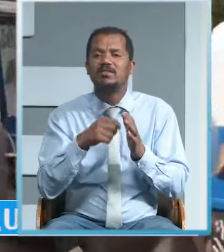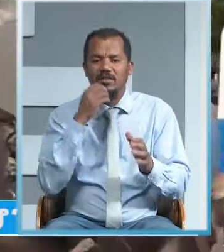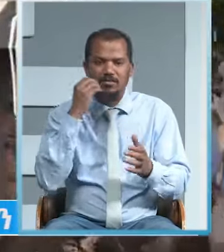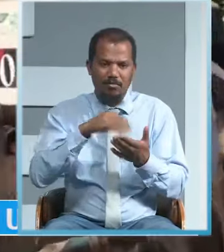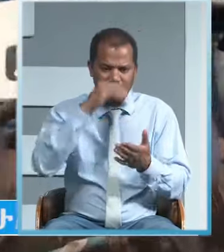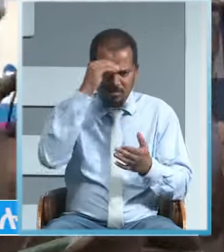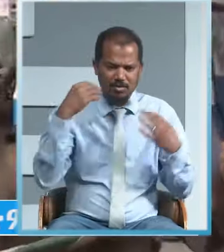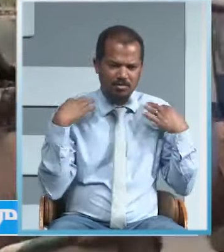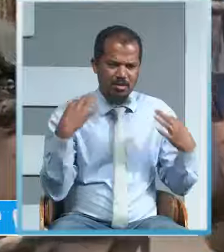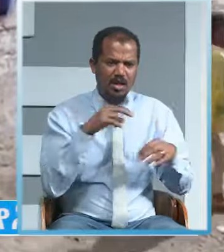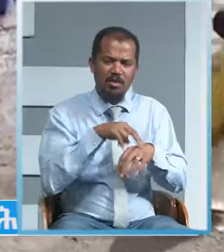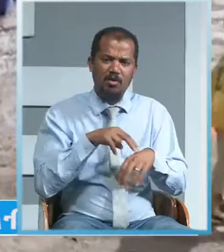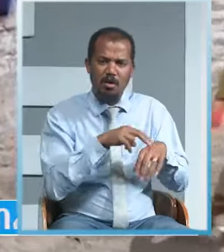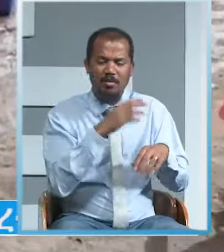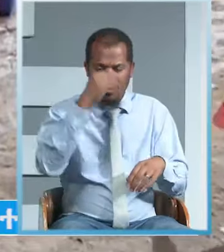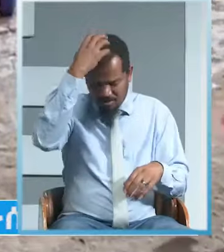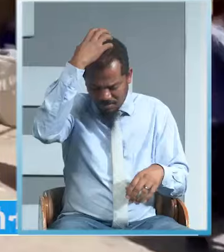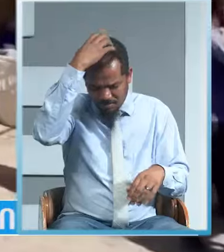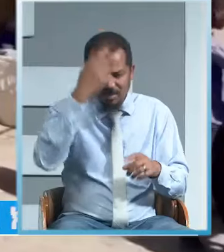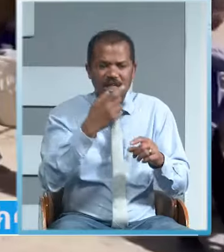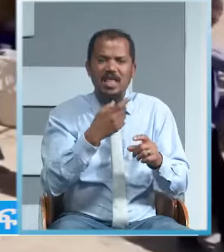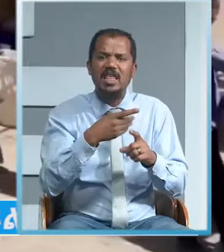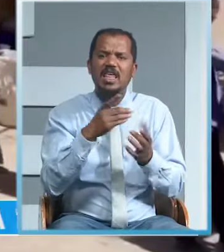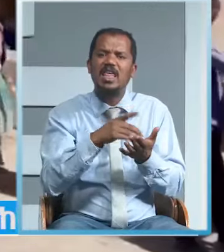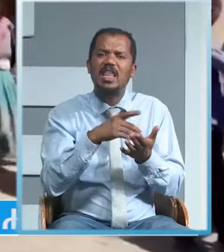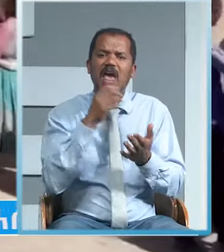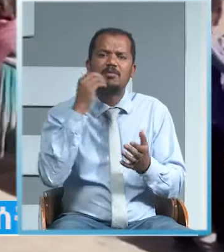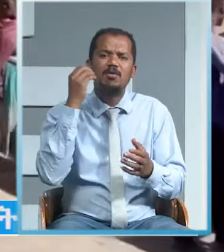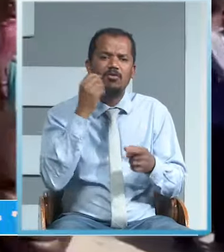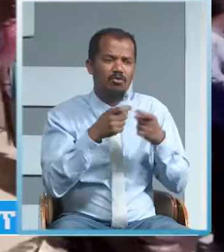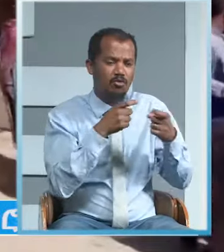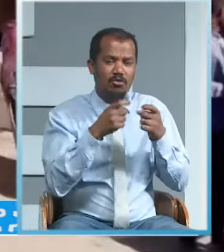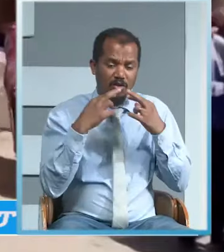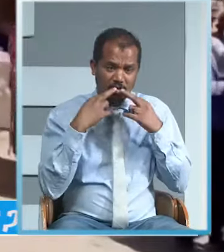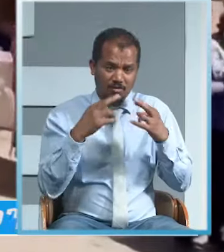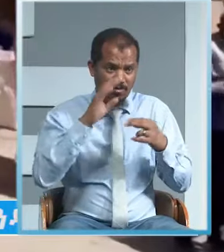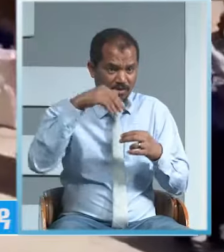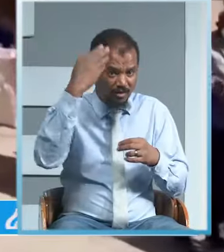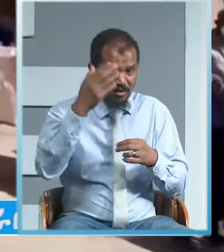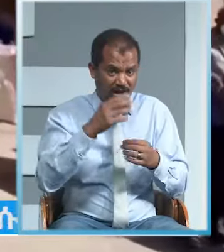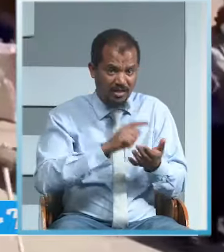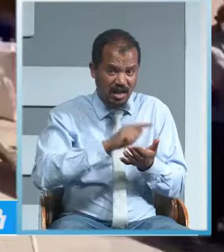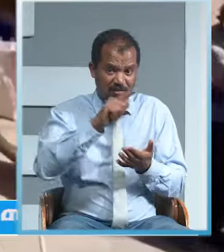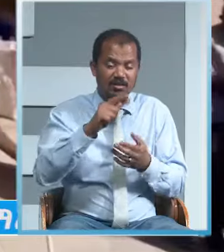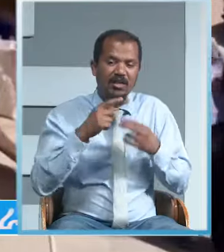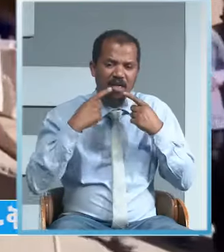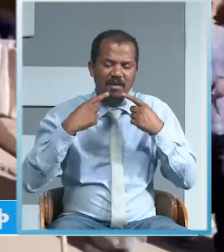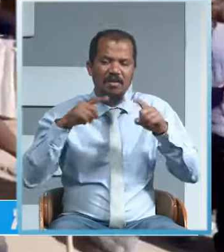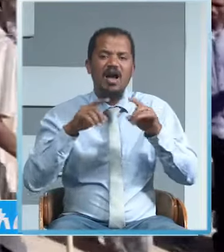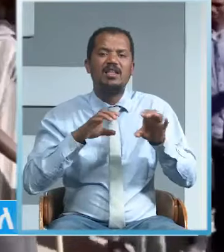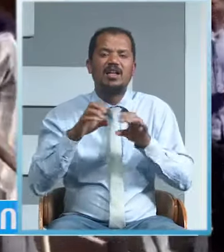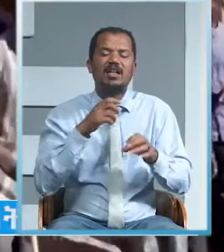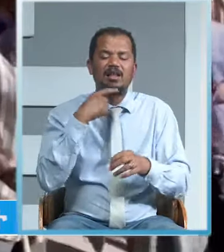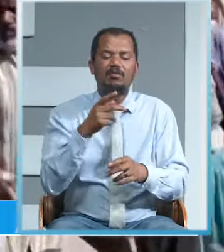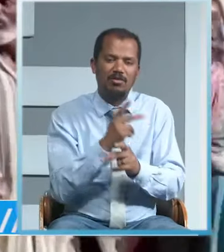በትምህርት በጤና ተቋማትና በመንግስት የኪራይ ቤቶች ላይ ያደረገውን የቁጥጥር ሪፖርት በቀጣይ ሳምንታት ይፋ ይደረጋል ተብሎ